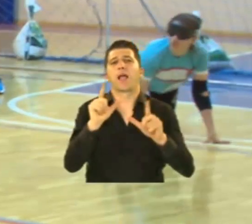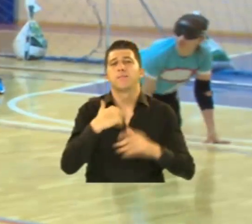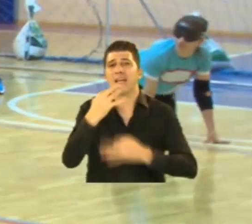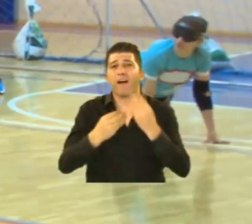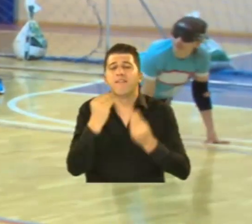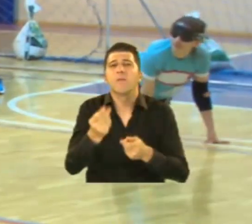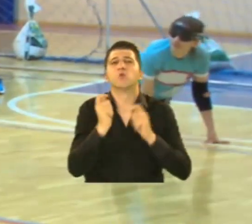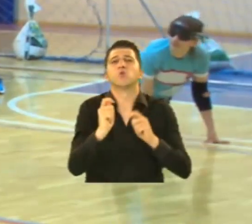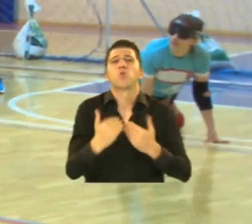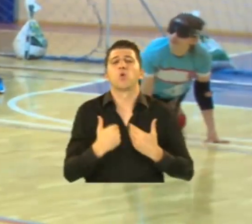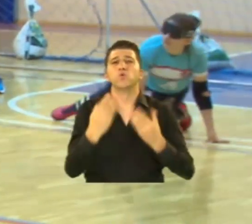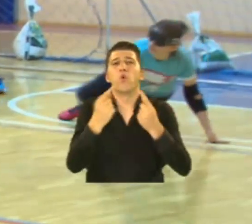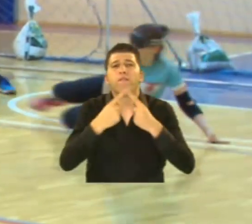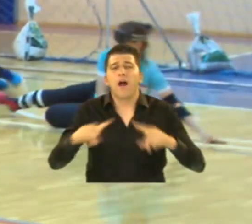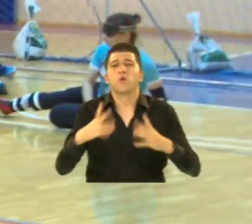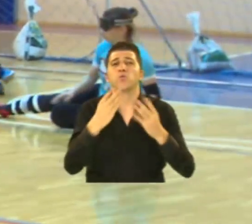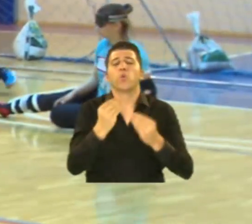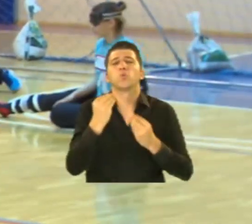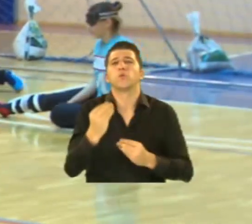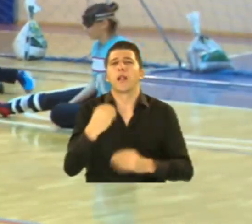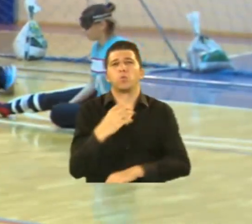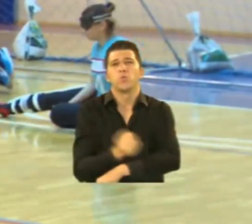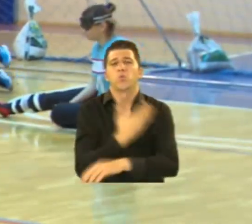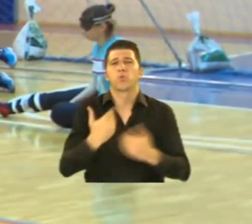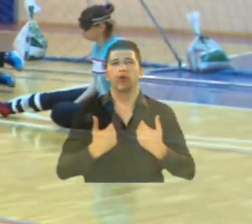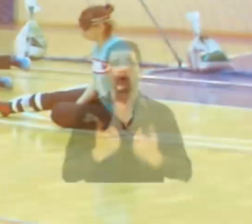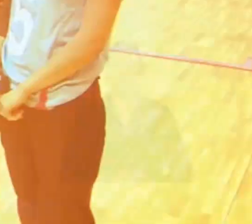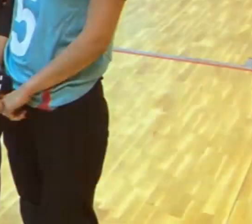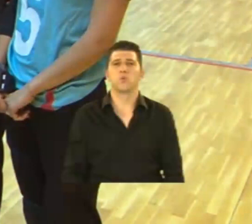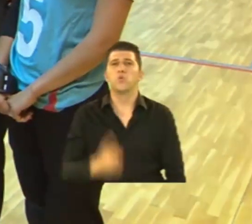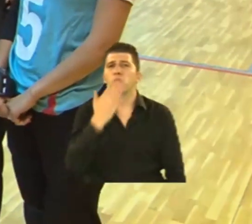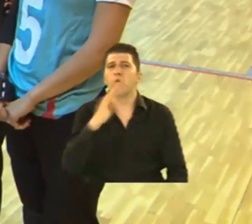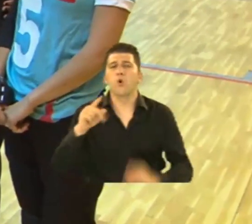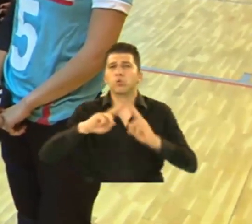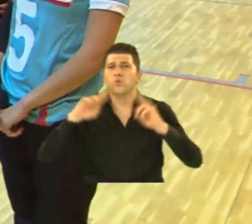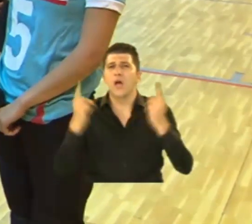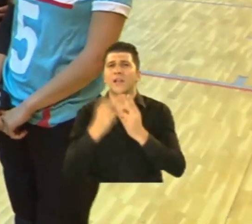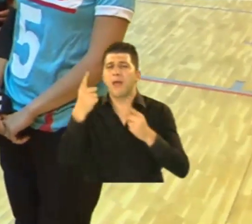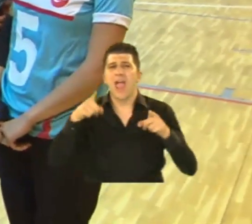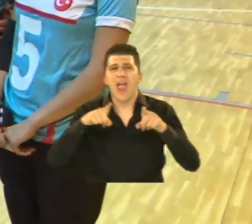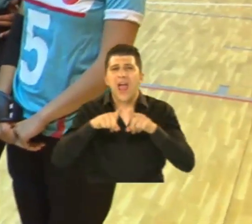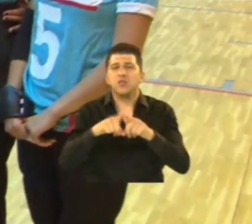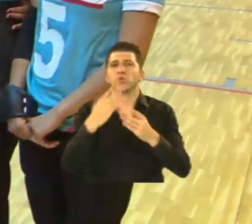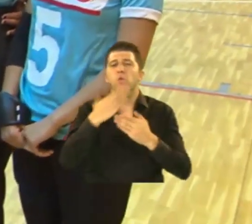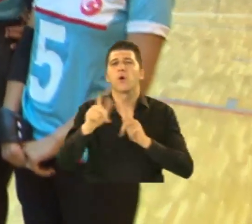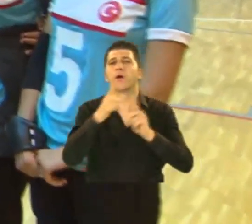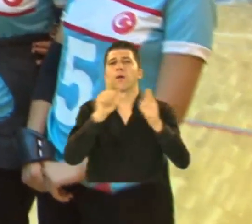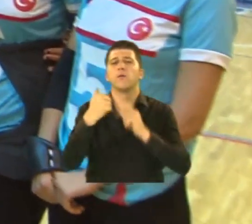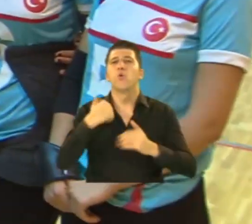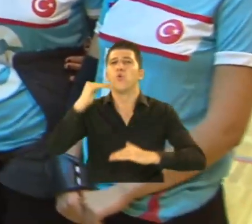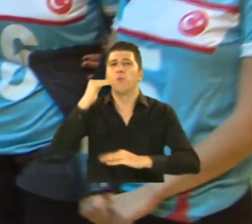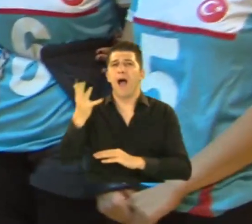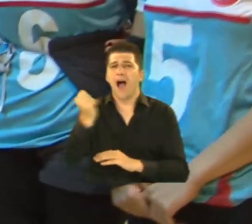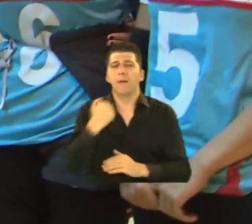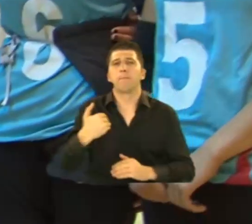Yaşamak lazım. İfade edemiyorum. Çok farklı, çok güzel, çok özel bir duygu. Yok dünyada bir eşi benzeri, tarihe